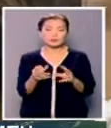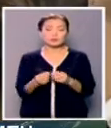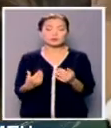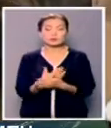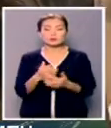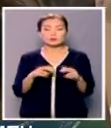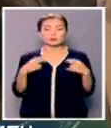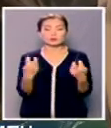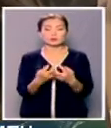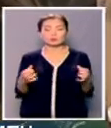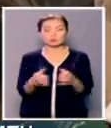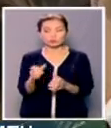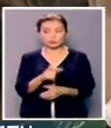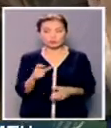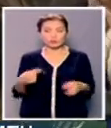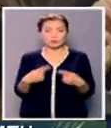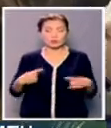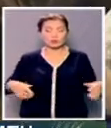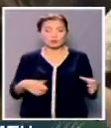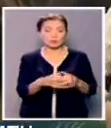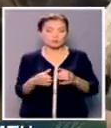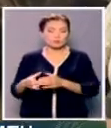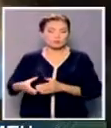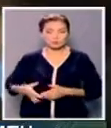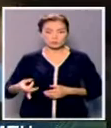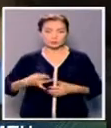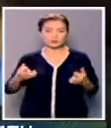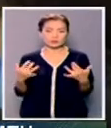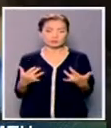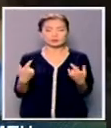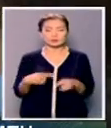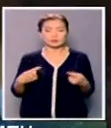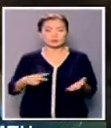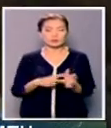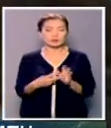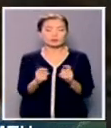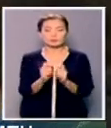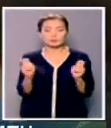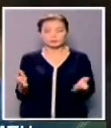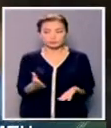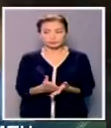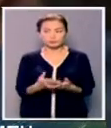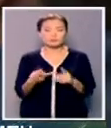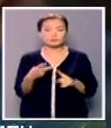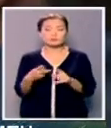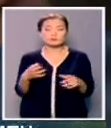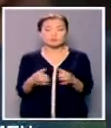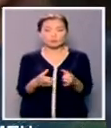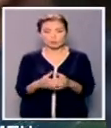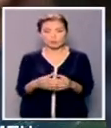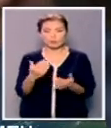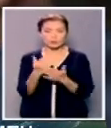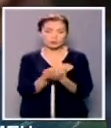жиналған үкіметтік емес ұйым өкілдері бірнеше топқа бөлініп, өңірге қажетті бірнеше жобаны жасақтады. Ал екінші бөлімде